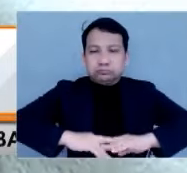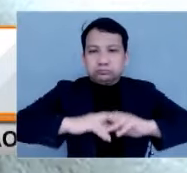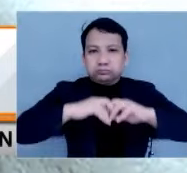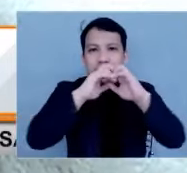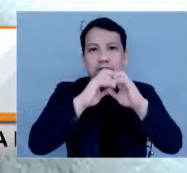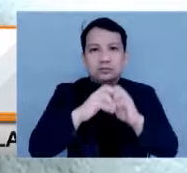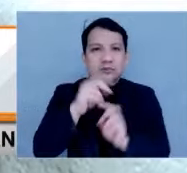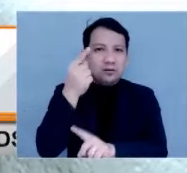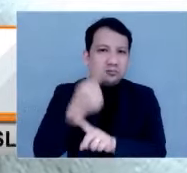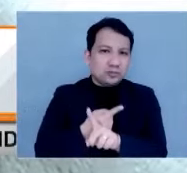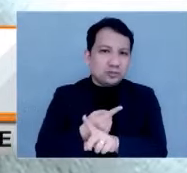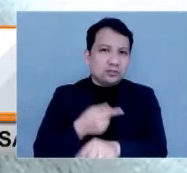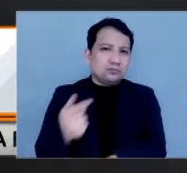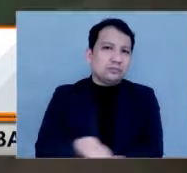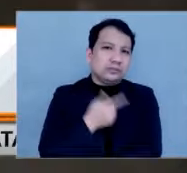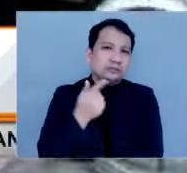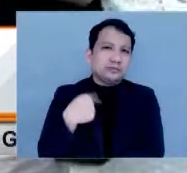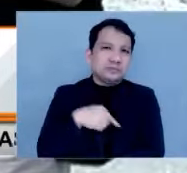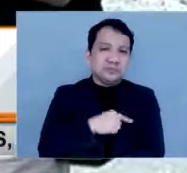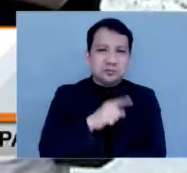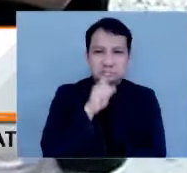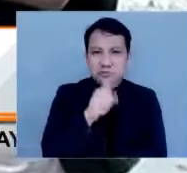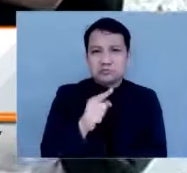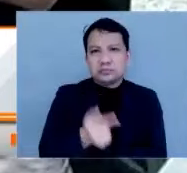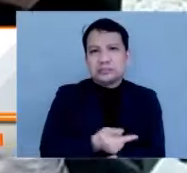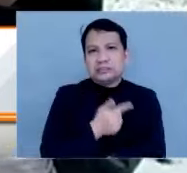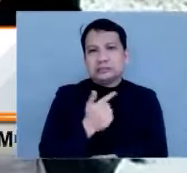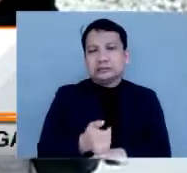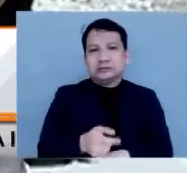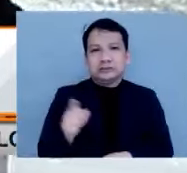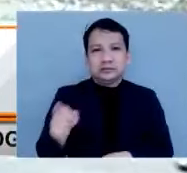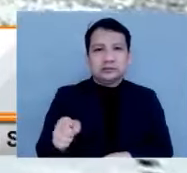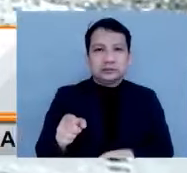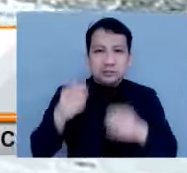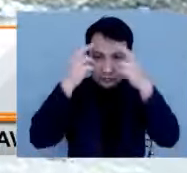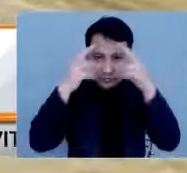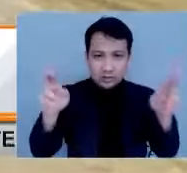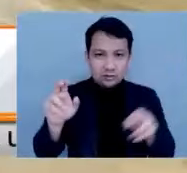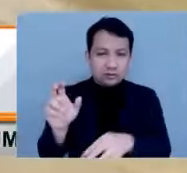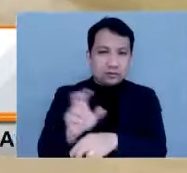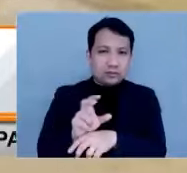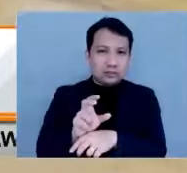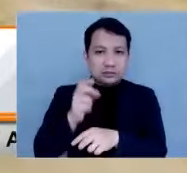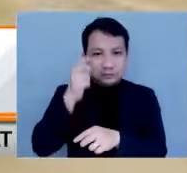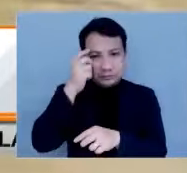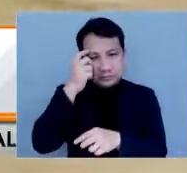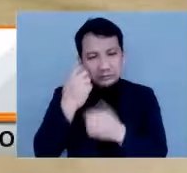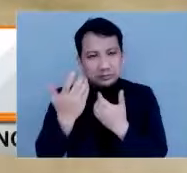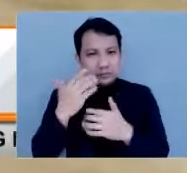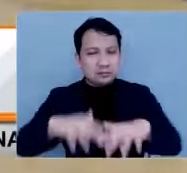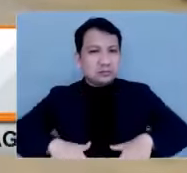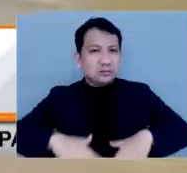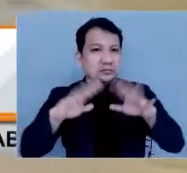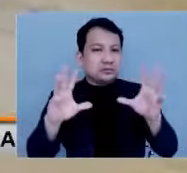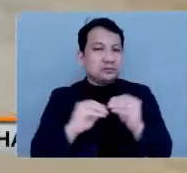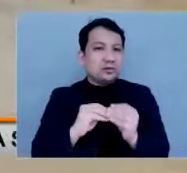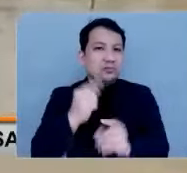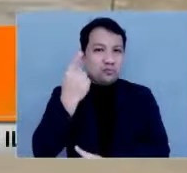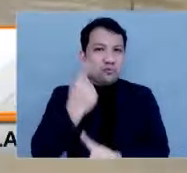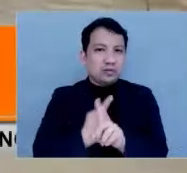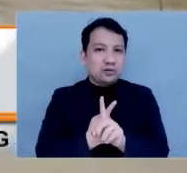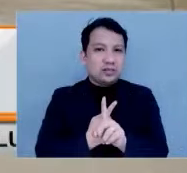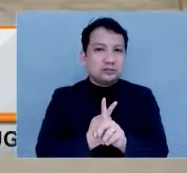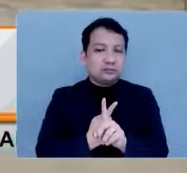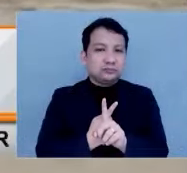siguro a matatagalan po yun po ang totoo ayon kay naga Mayor Nelson legasyon posibleng abutin pa ng isang buwan bago